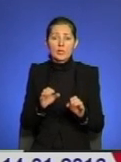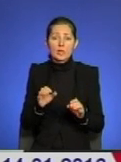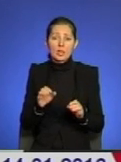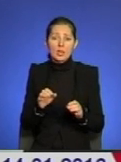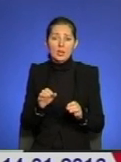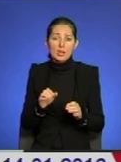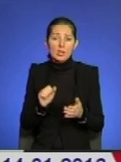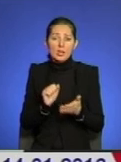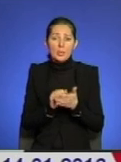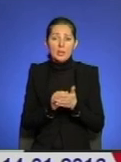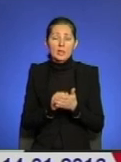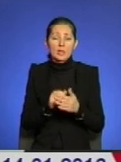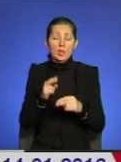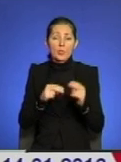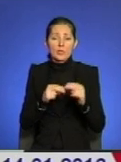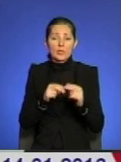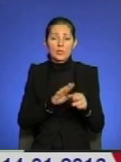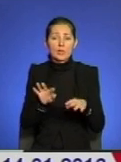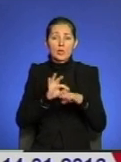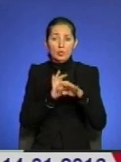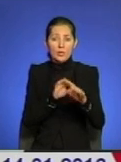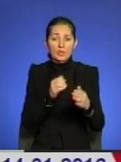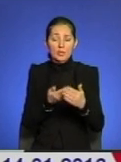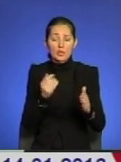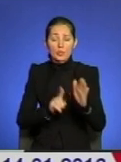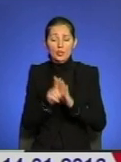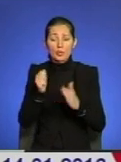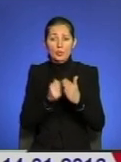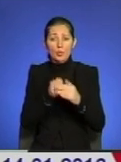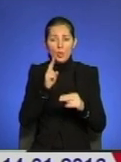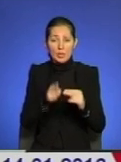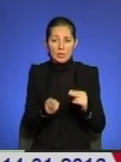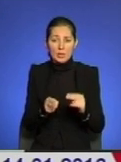будівництво, не довівши його від початку до кінця,